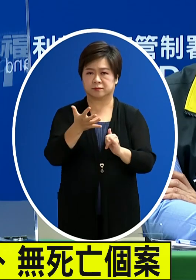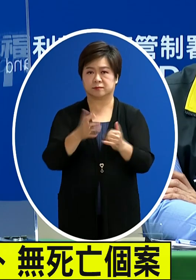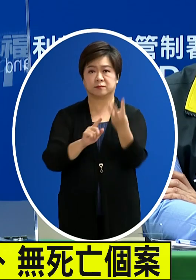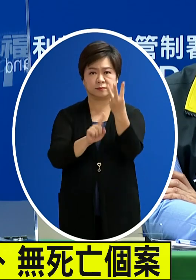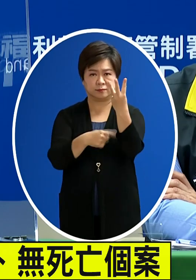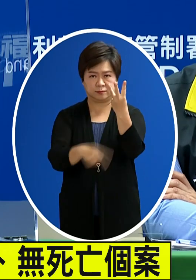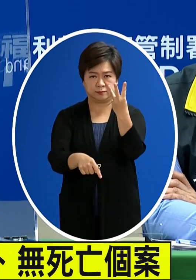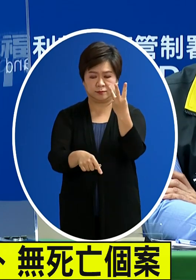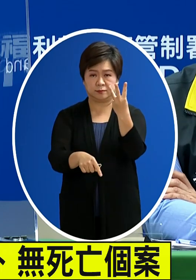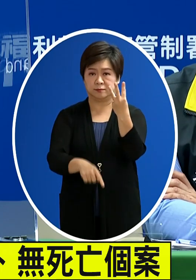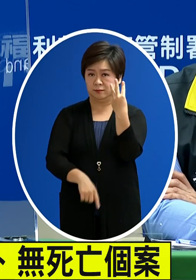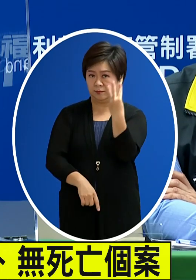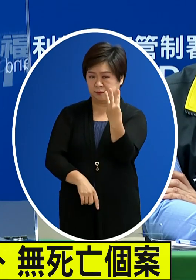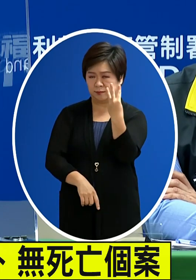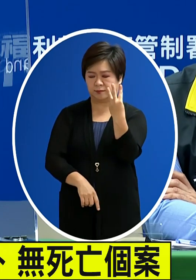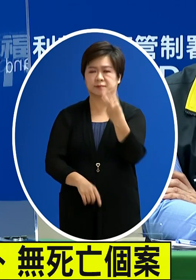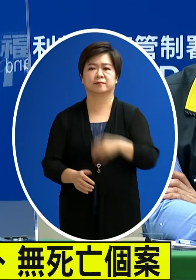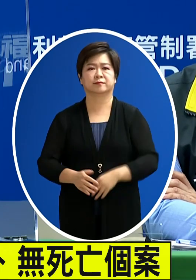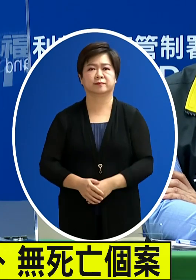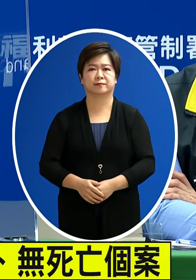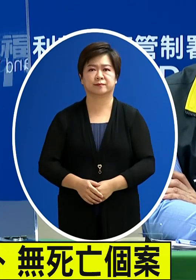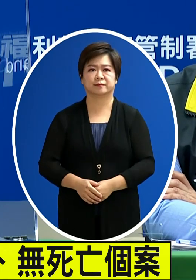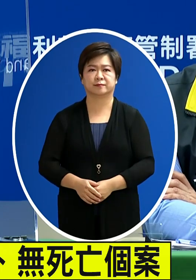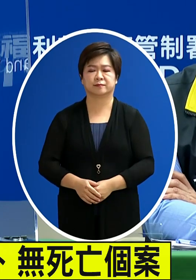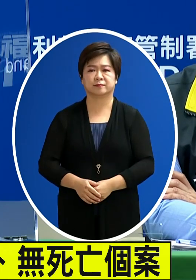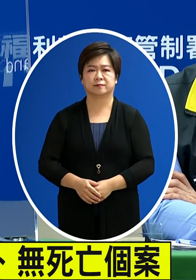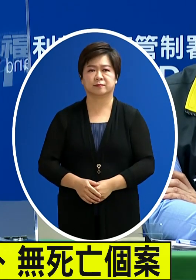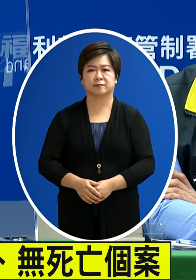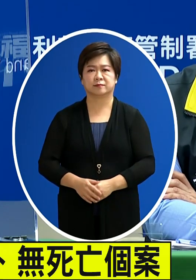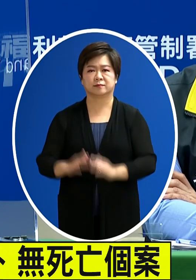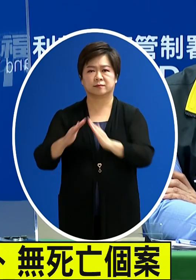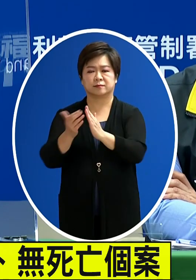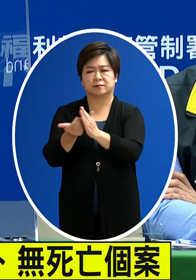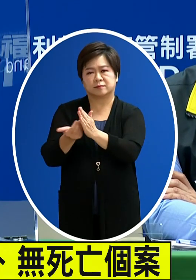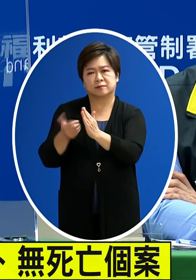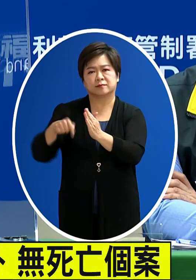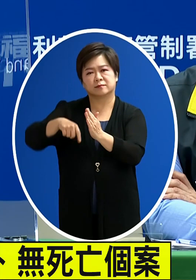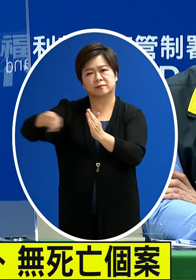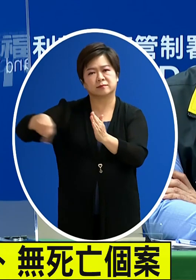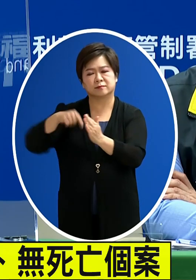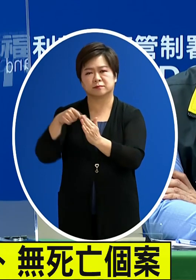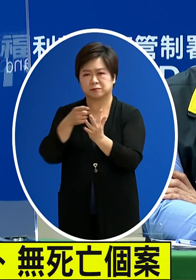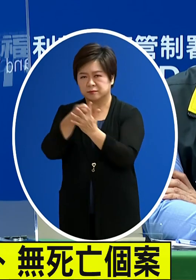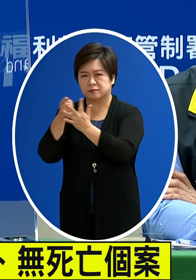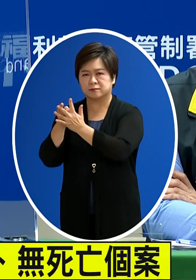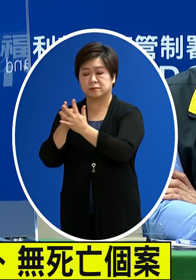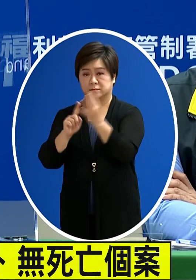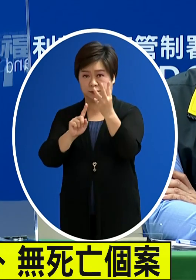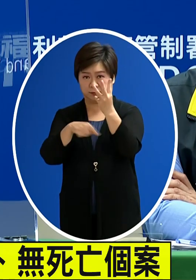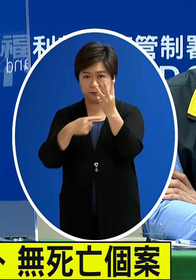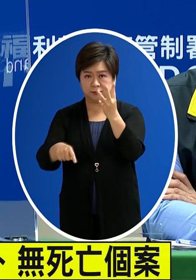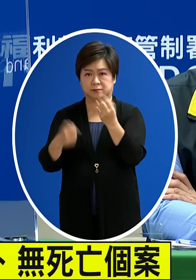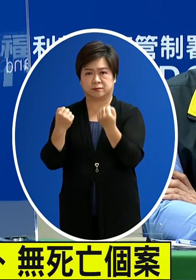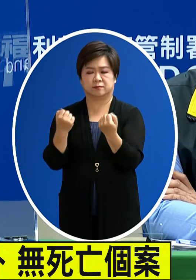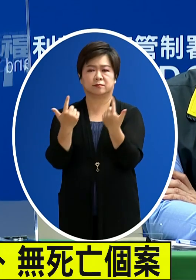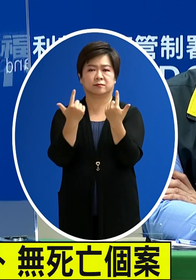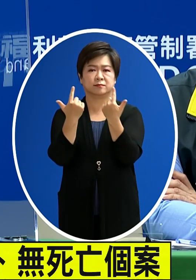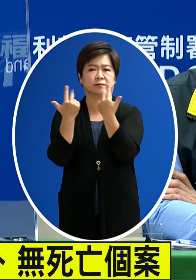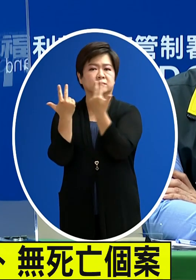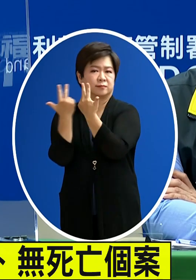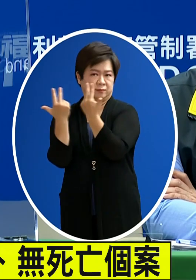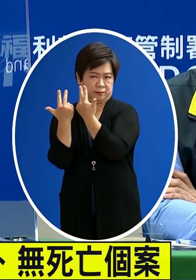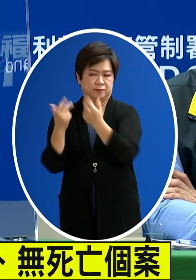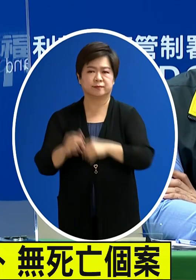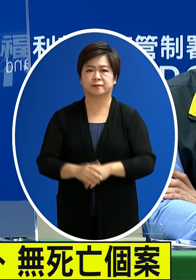例，本土的病例有三例，都不是在居隔期间的了。这边这三例都在台北跟新北